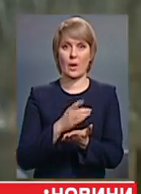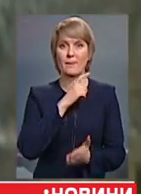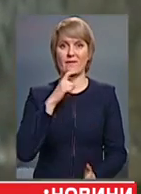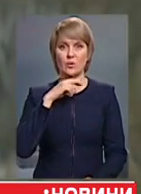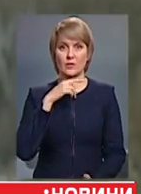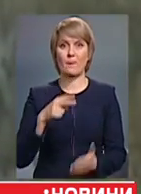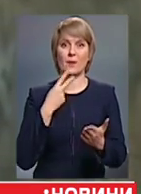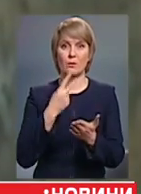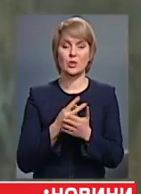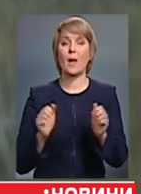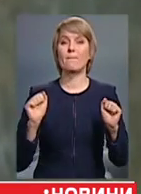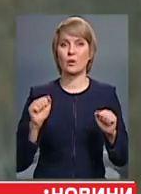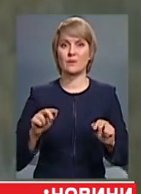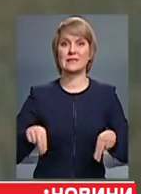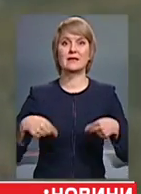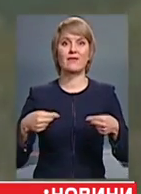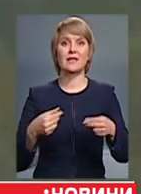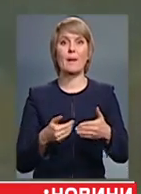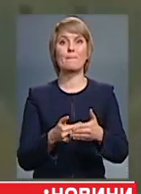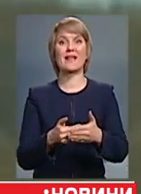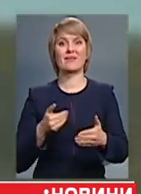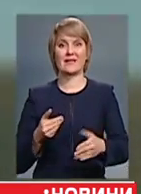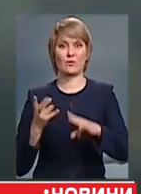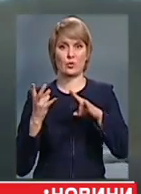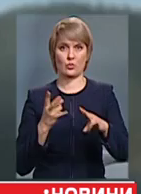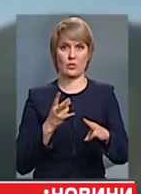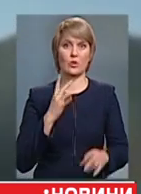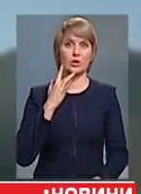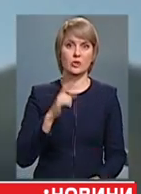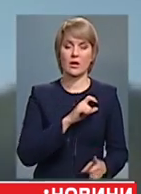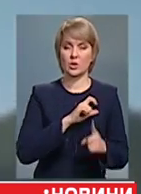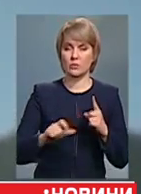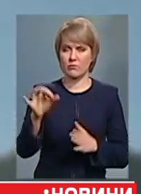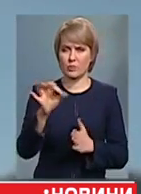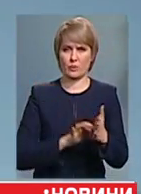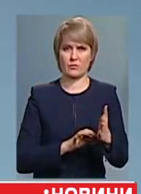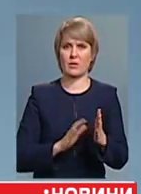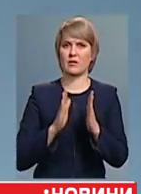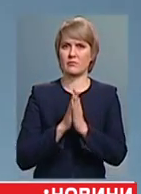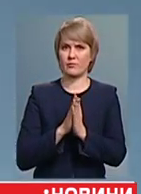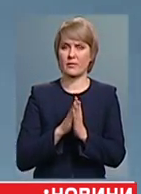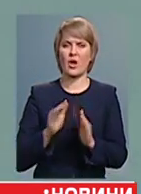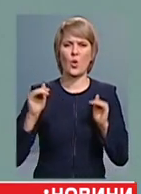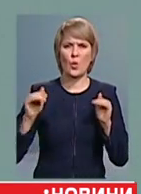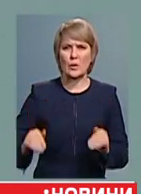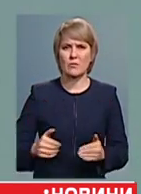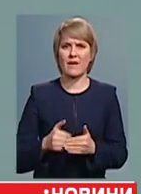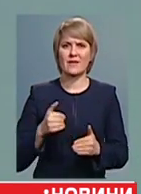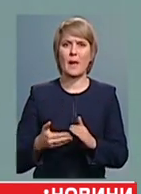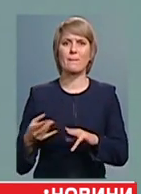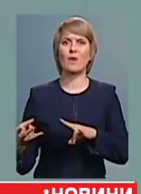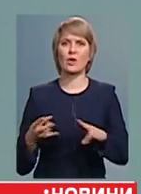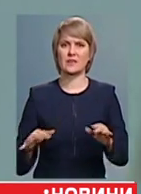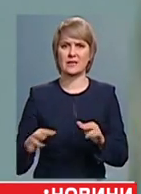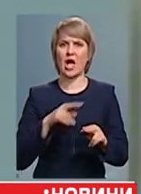передбачає можливість завдати превентивного удару. У США на новину відреагували миттєво. Там закликали Пхеньян утримуватися від провокаційних дій